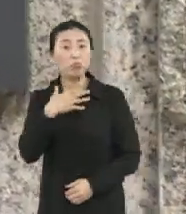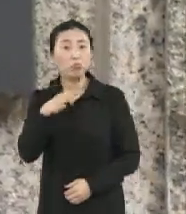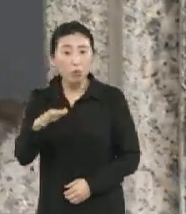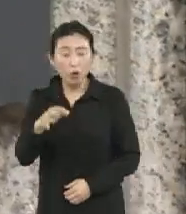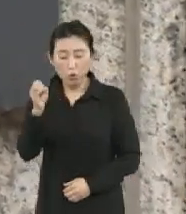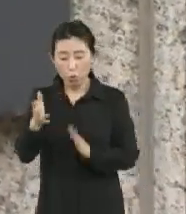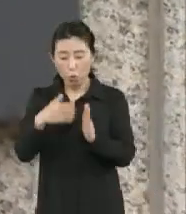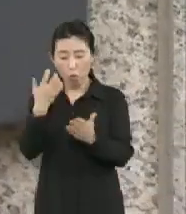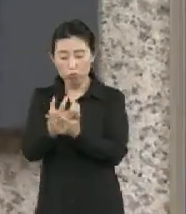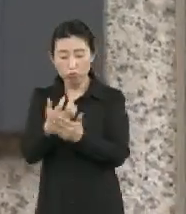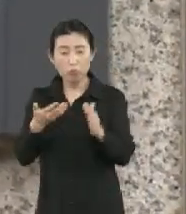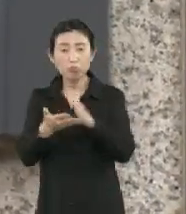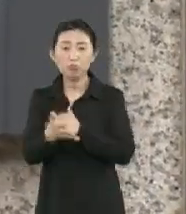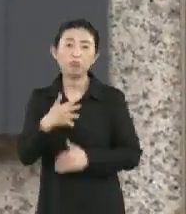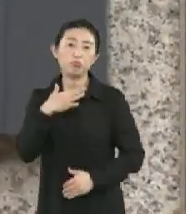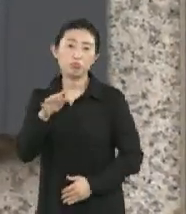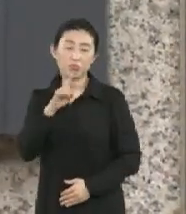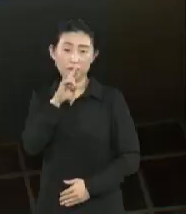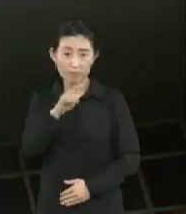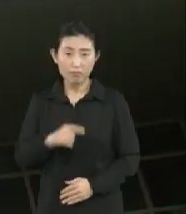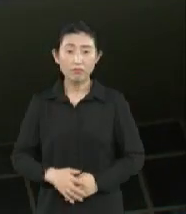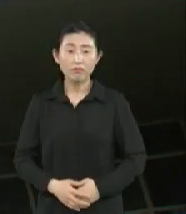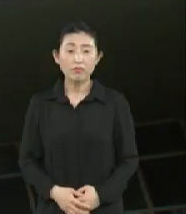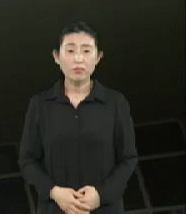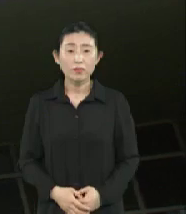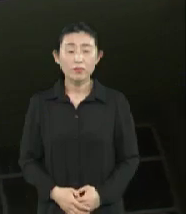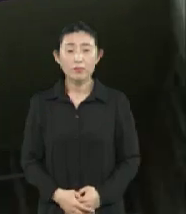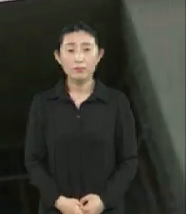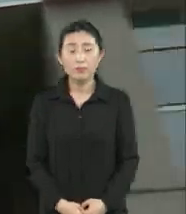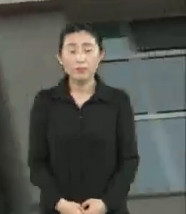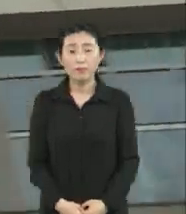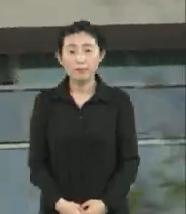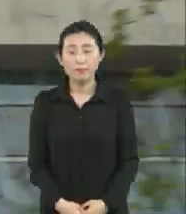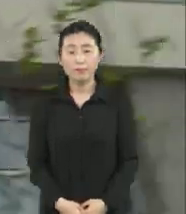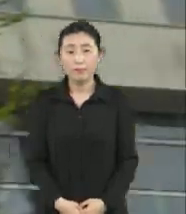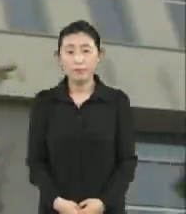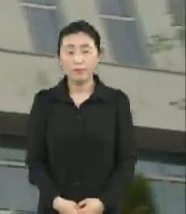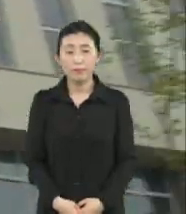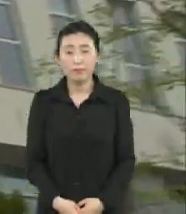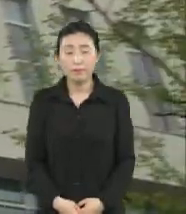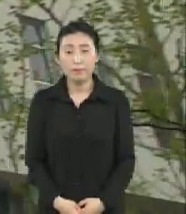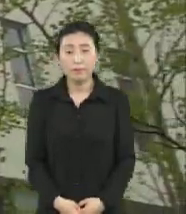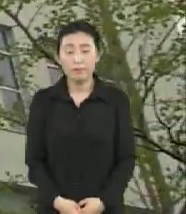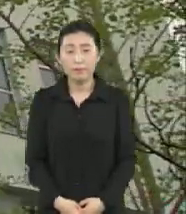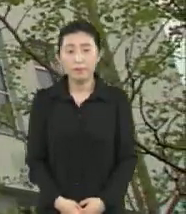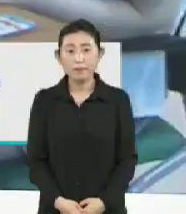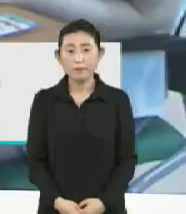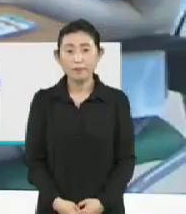전달하거나 공문으로 보낸 적이 전혀 없다며 관세청의 주장을 정면으로 부인했습니다.